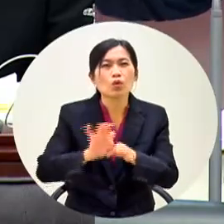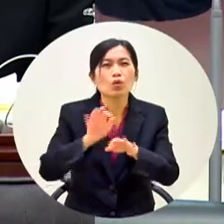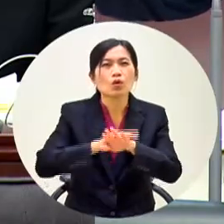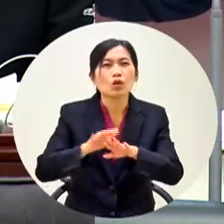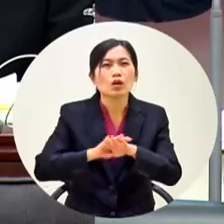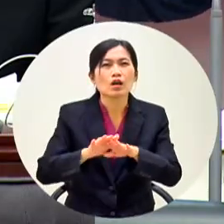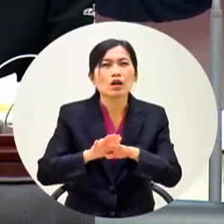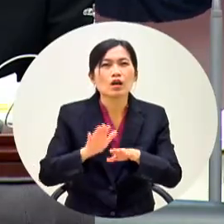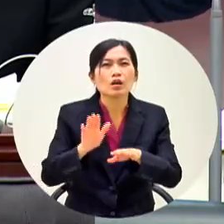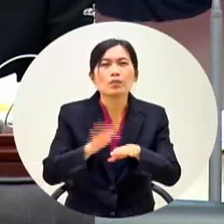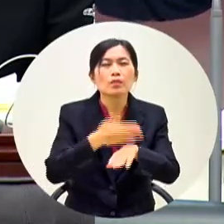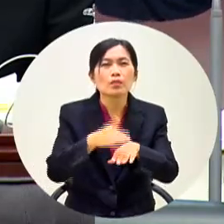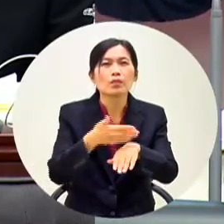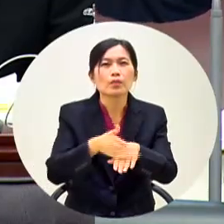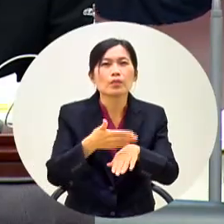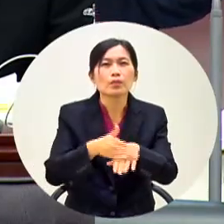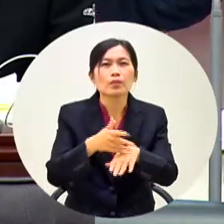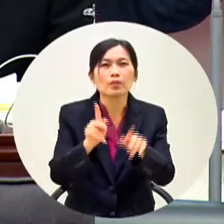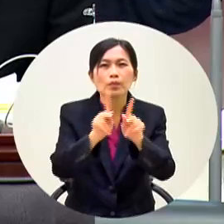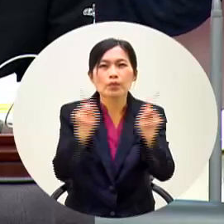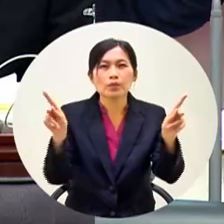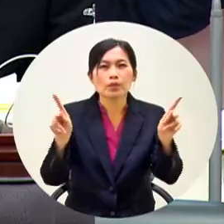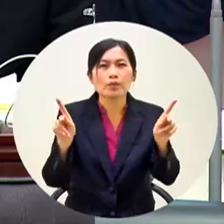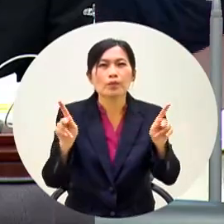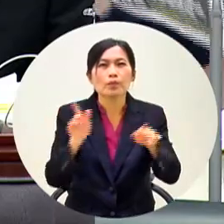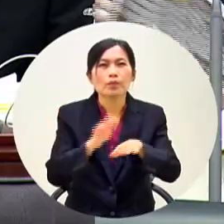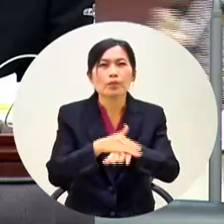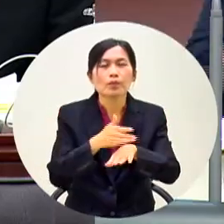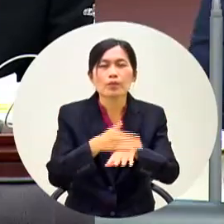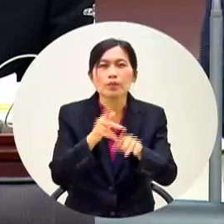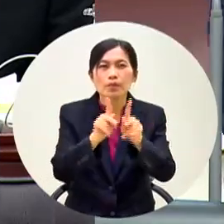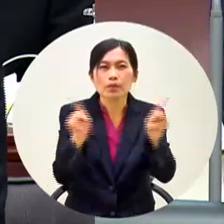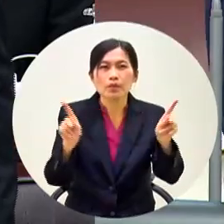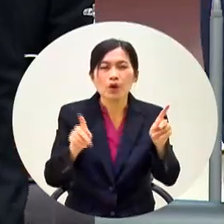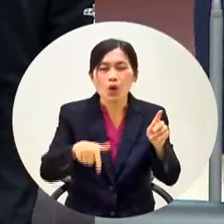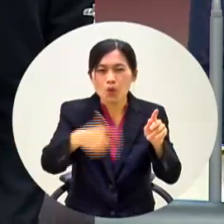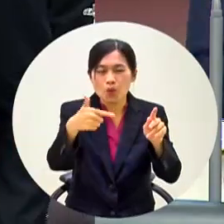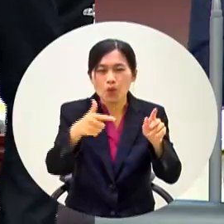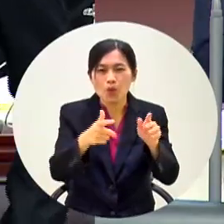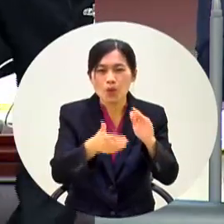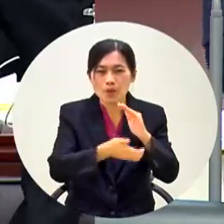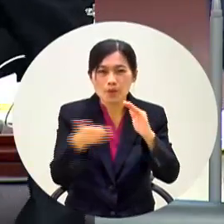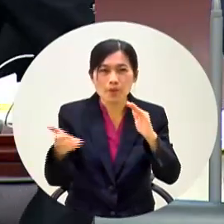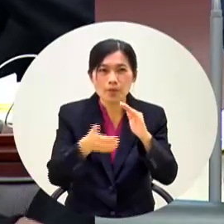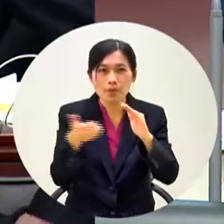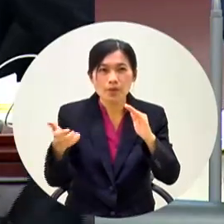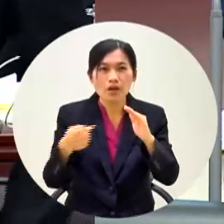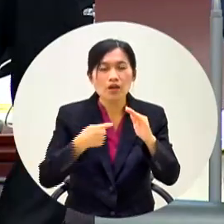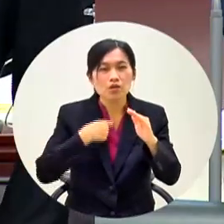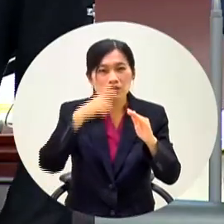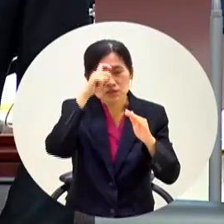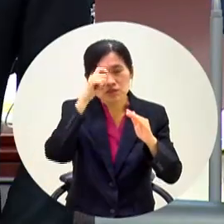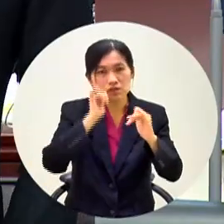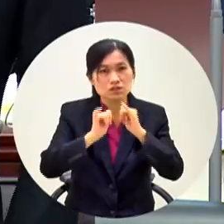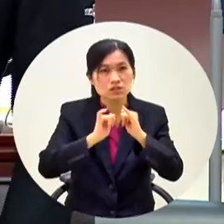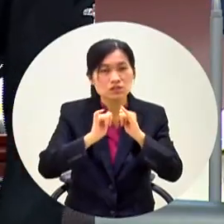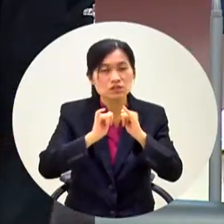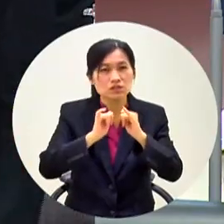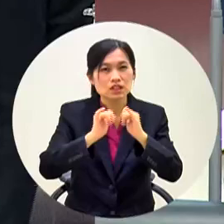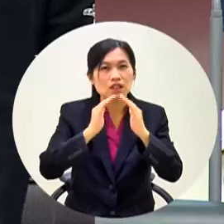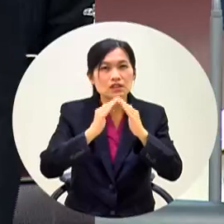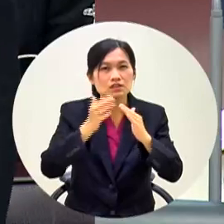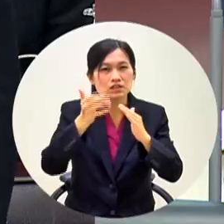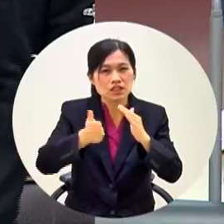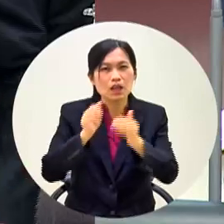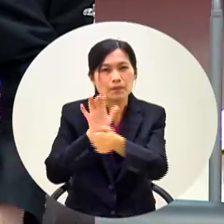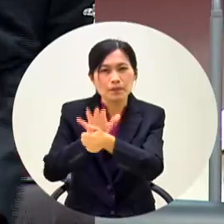负债， 不会， 不因为迁村而 负债，所以要加速迁村。 好，所以我希望市长能够这个部分帮民众来多争